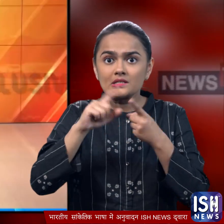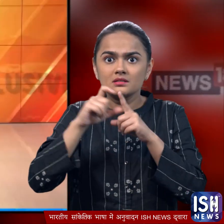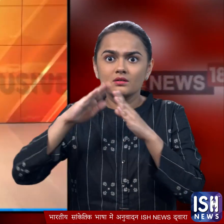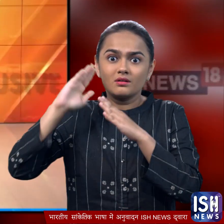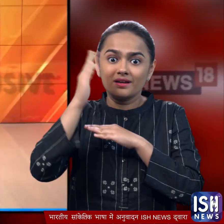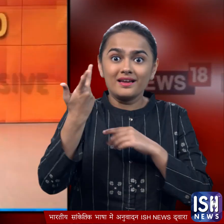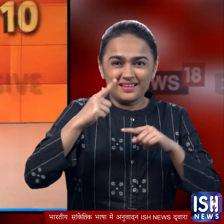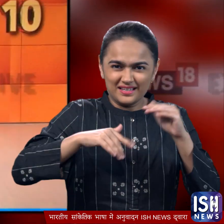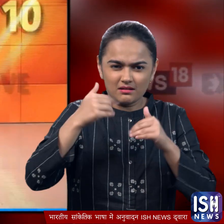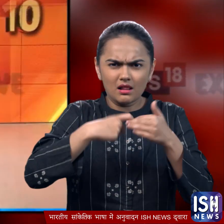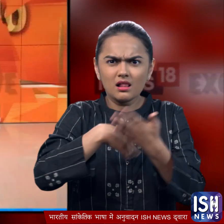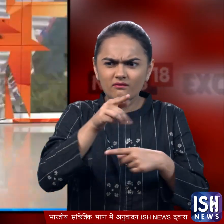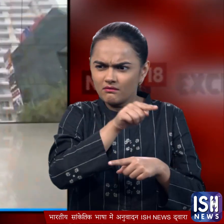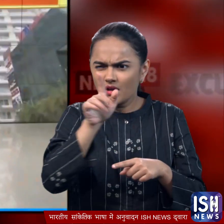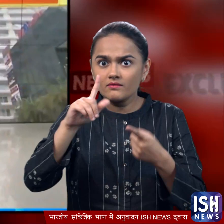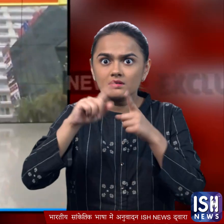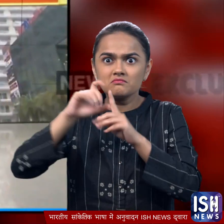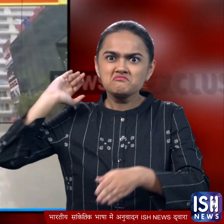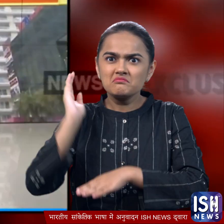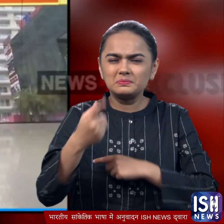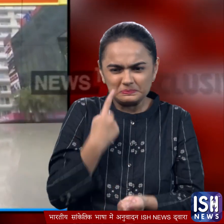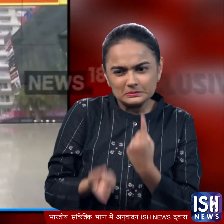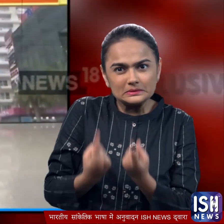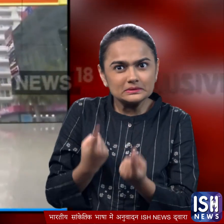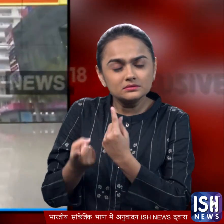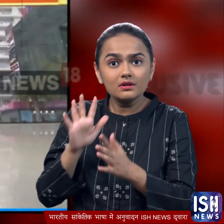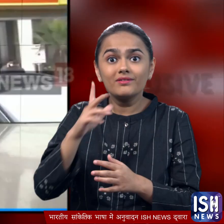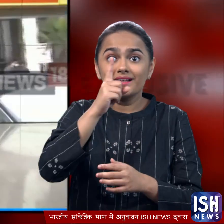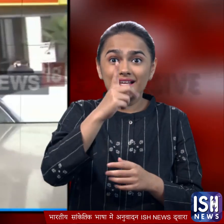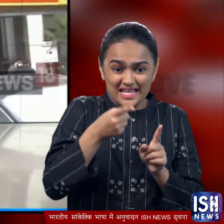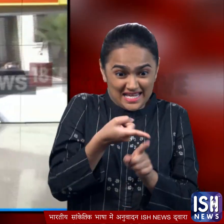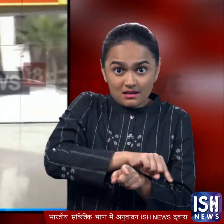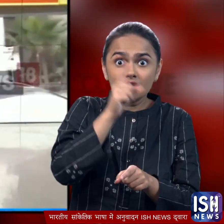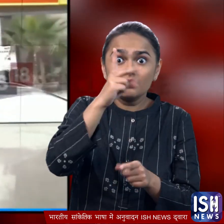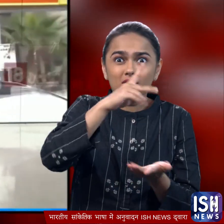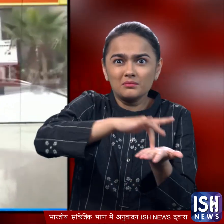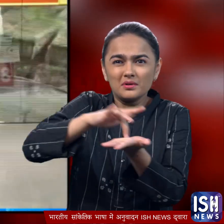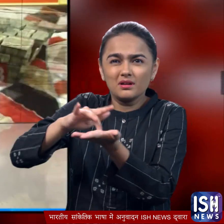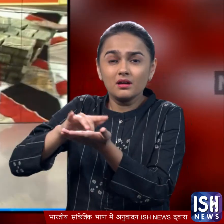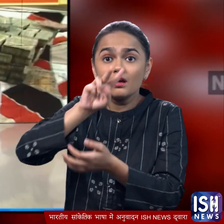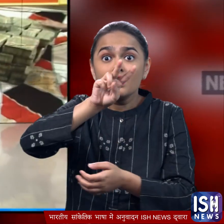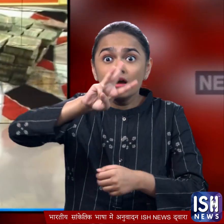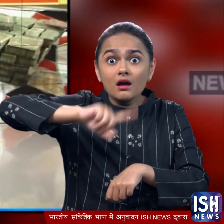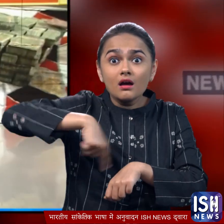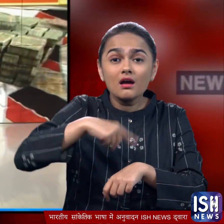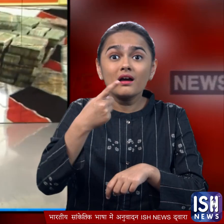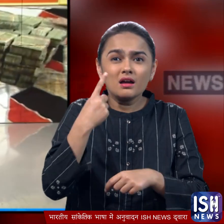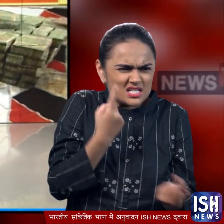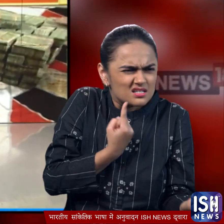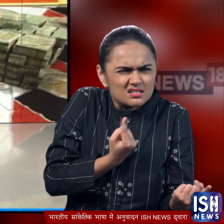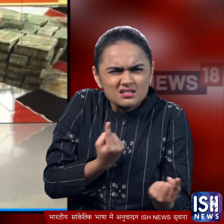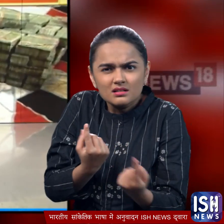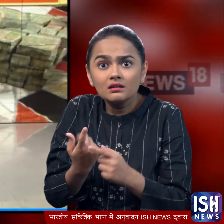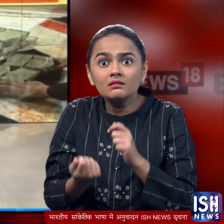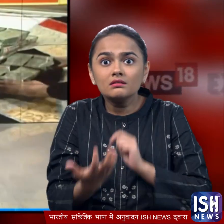की छापेमारी पर सियासी घमासान जारी है। एक दिन पहले 12 अलग अलग ठिकानों पर करीब 23 घंटे तक चले छापों में 10 करोड़ से ज्यादा